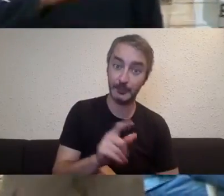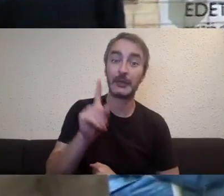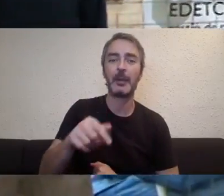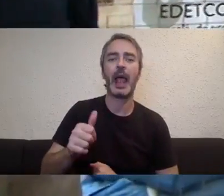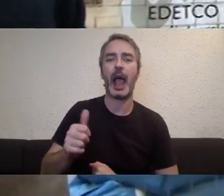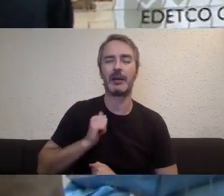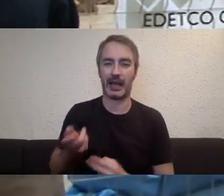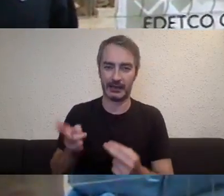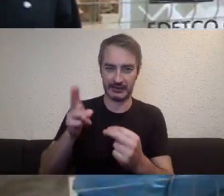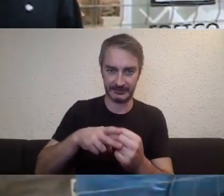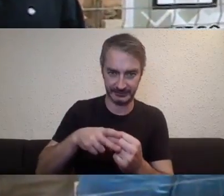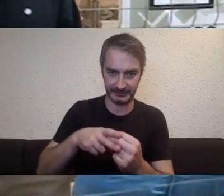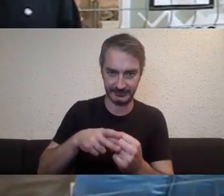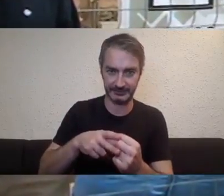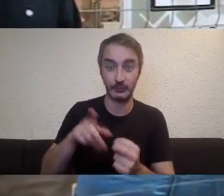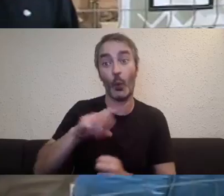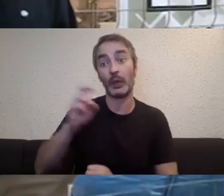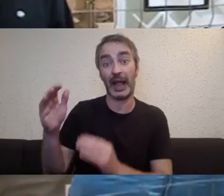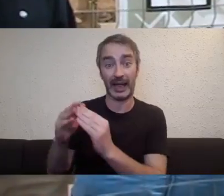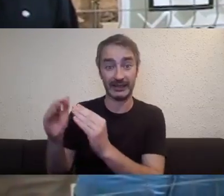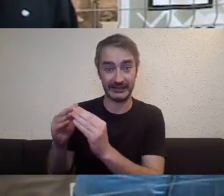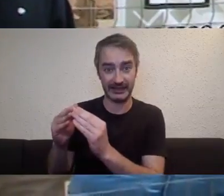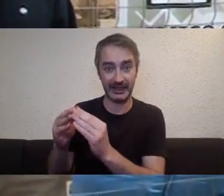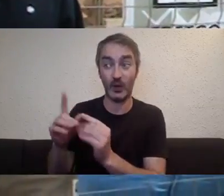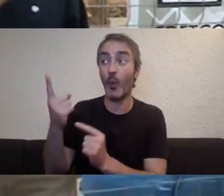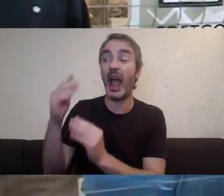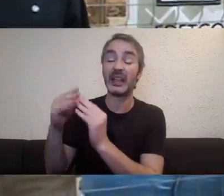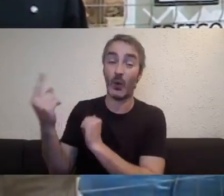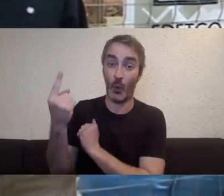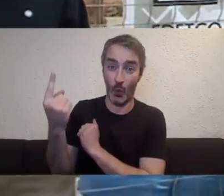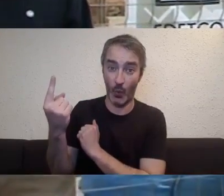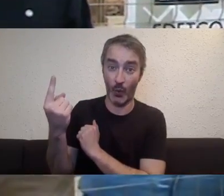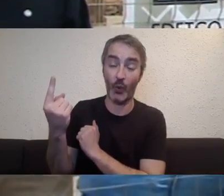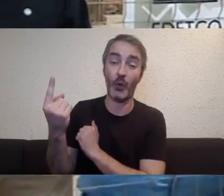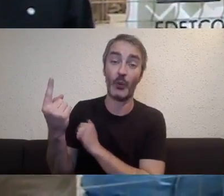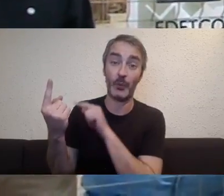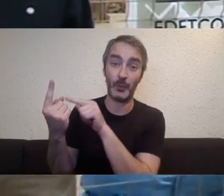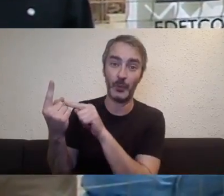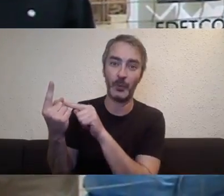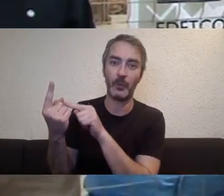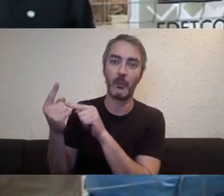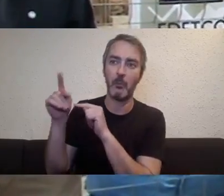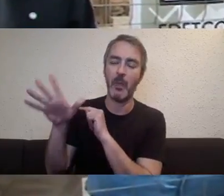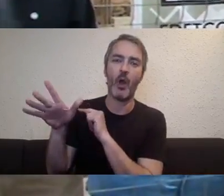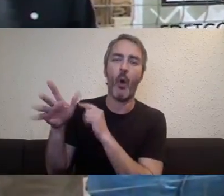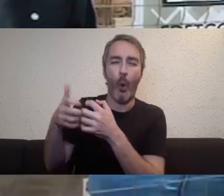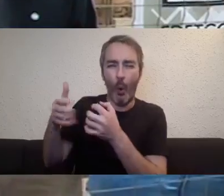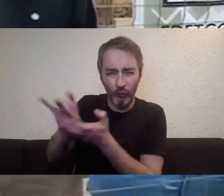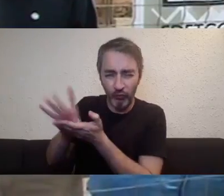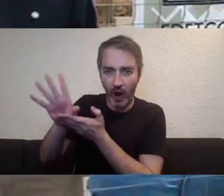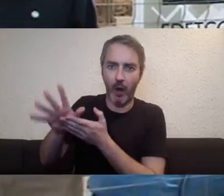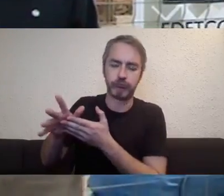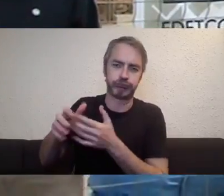una de les cases que he comentat abans, la Farcer, que també era únicament una vivenda, però també ha estat un dels desallotjaments